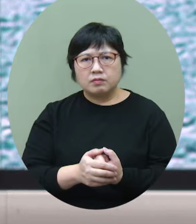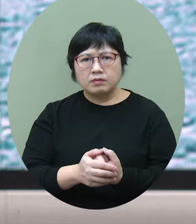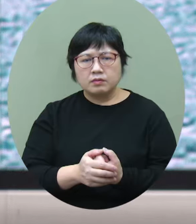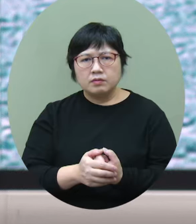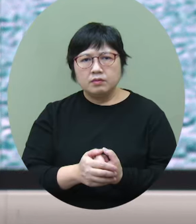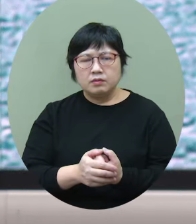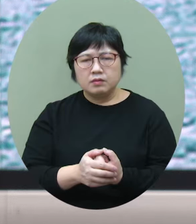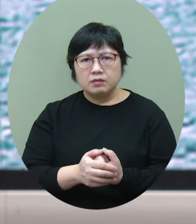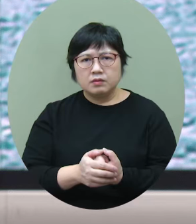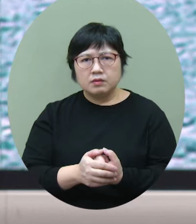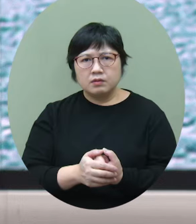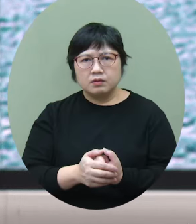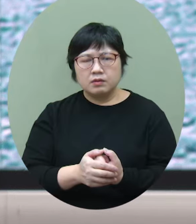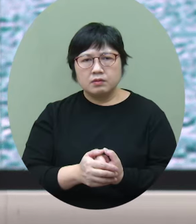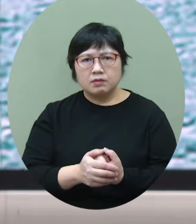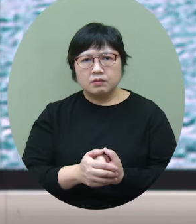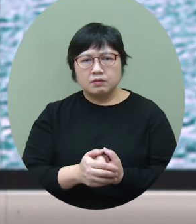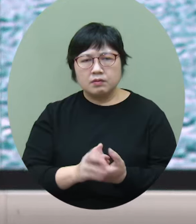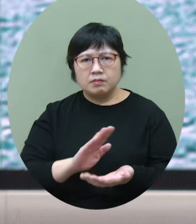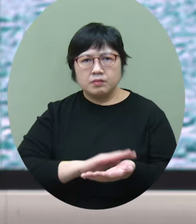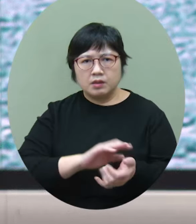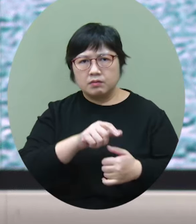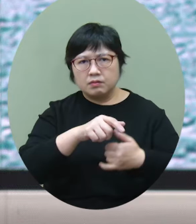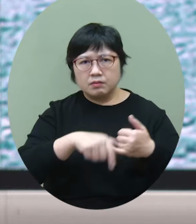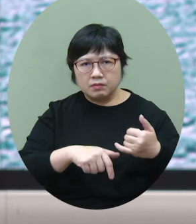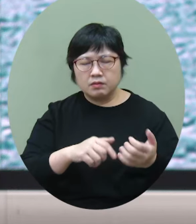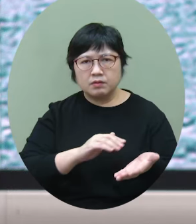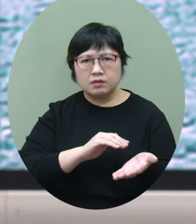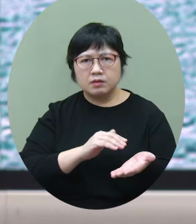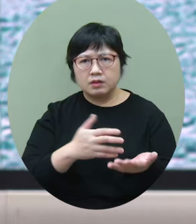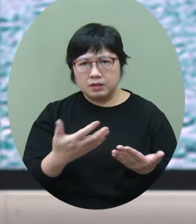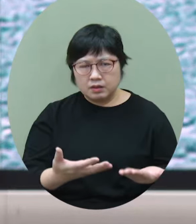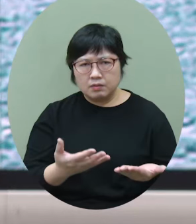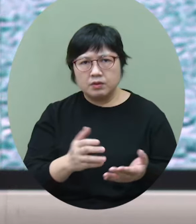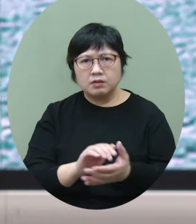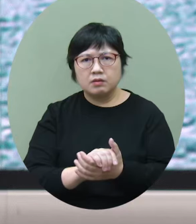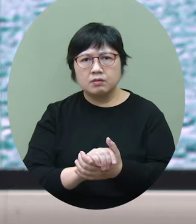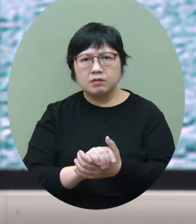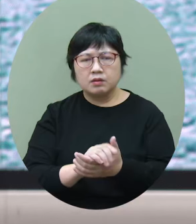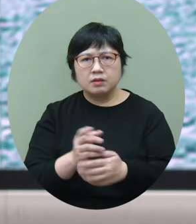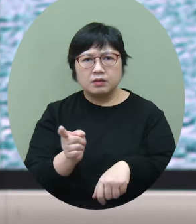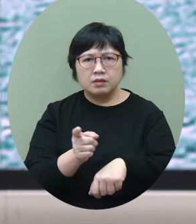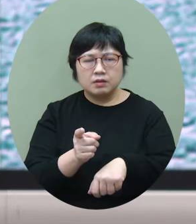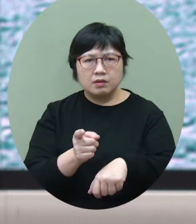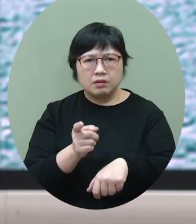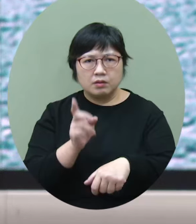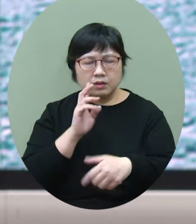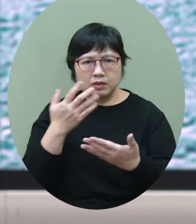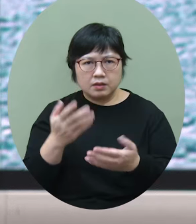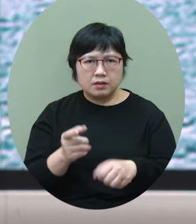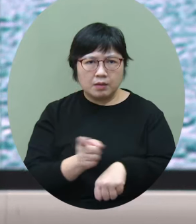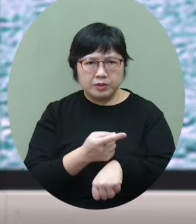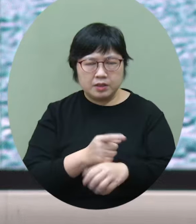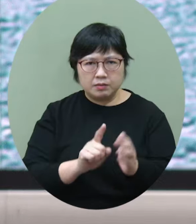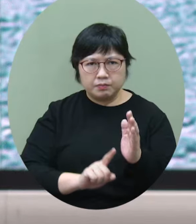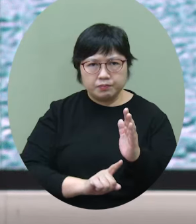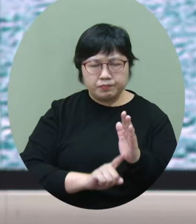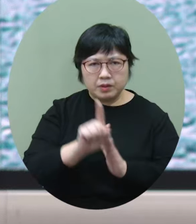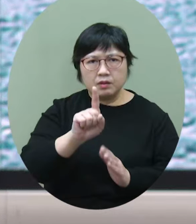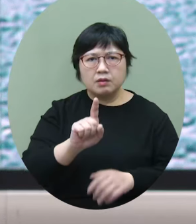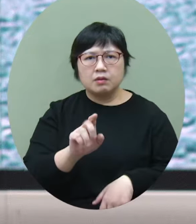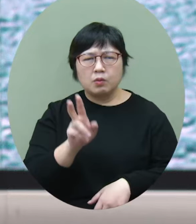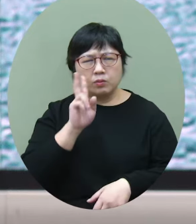那個個案其實就現在就暫時就沒有說特別向上升啦，即係好似穩定啲。咁但係我哋手上而家